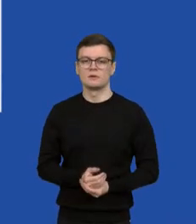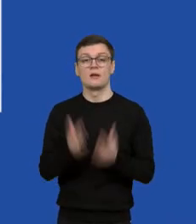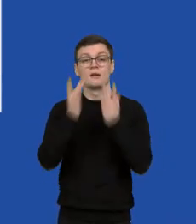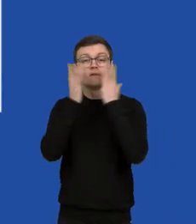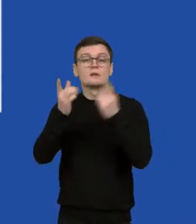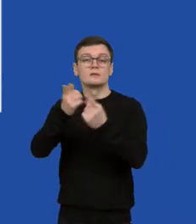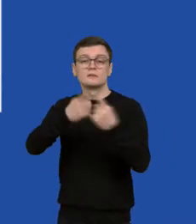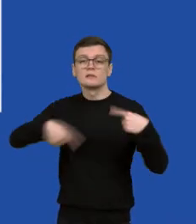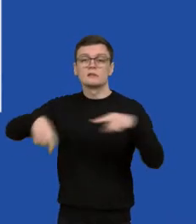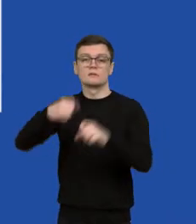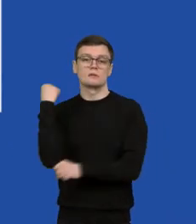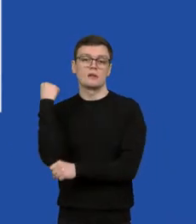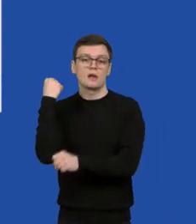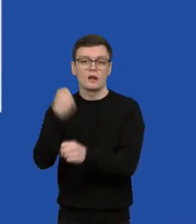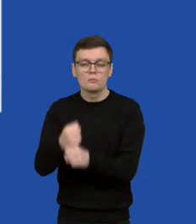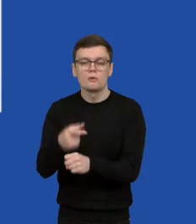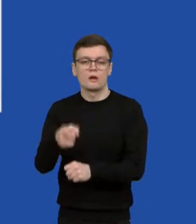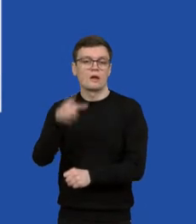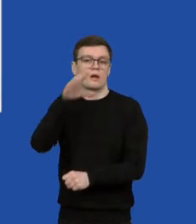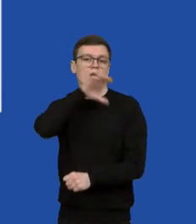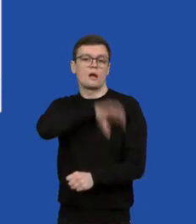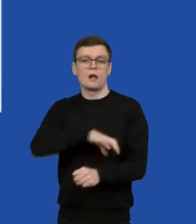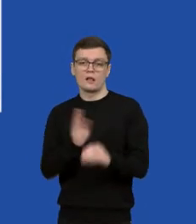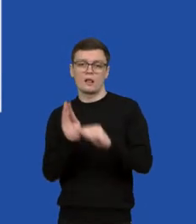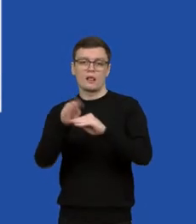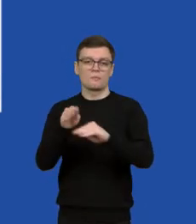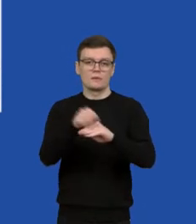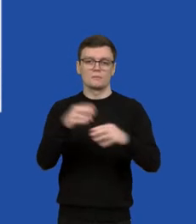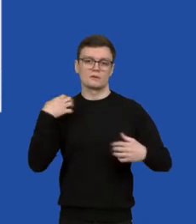sektoriaus darbuotojų darbo užmokesčio spartaus didinimo.